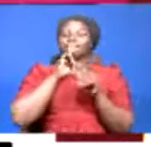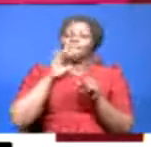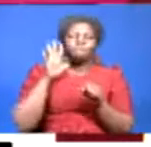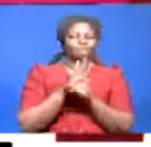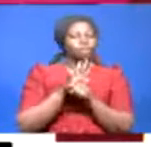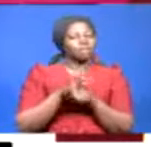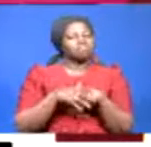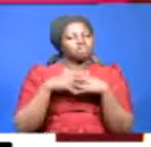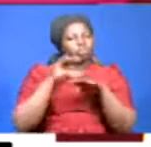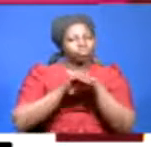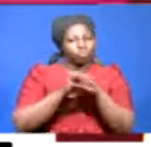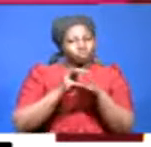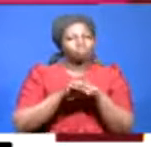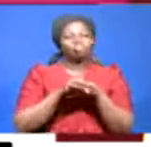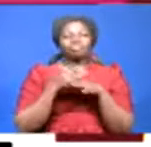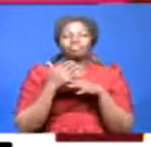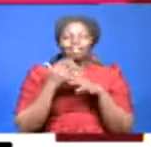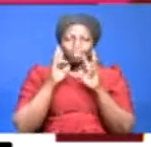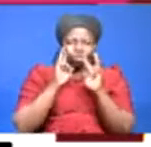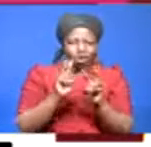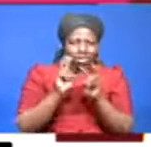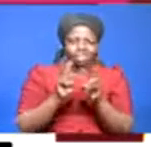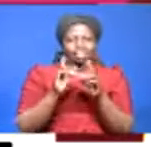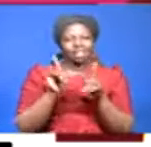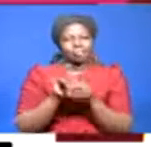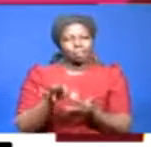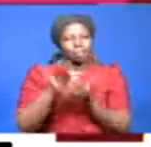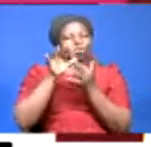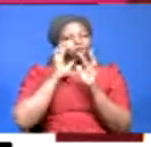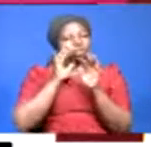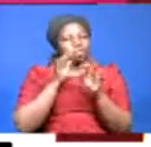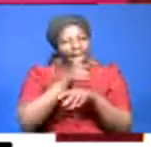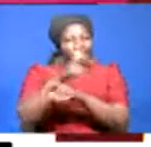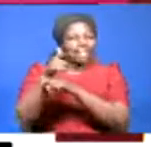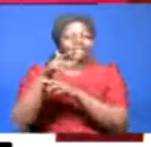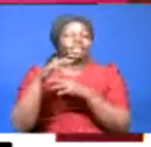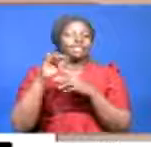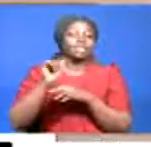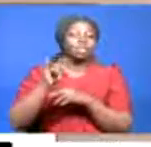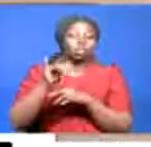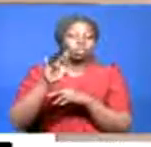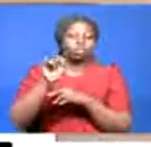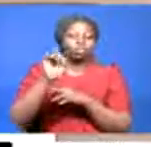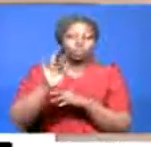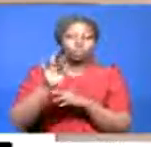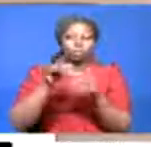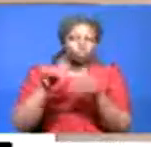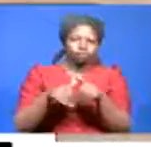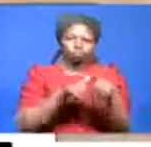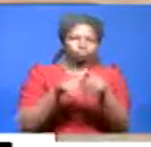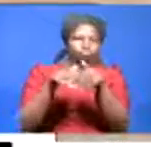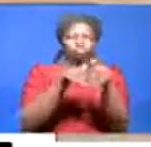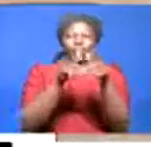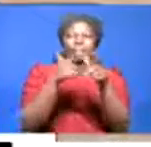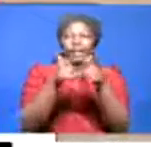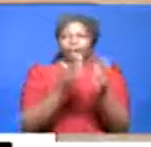wa kipekee. Yusuf Fara aliandamana na msafara huo na kutuandalia taarifa ifuatayo. We announce that as